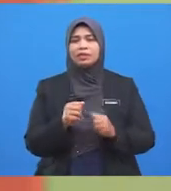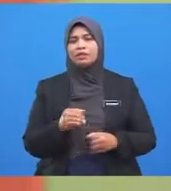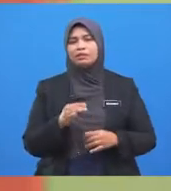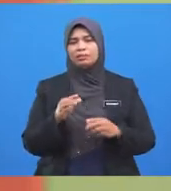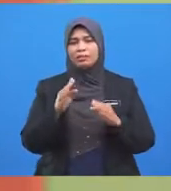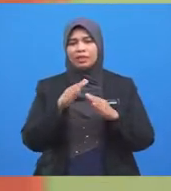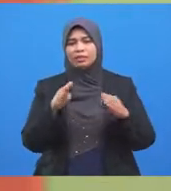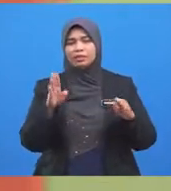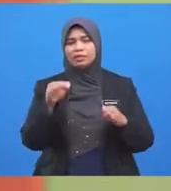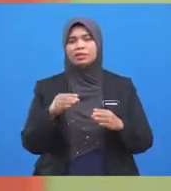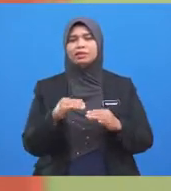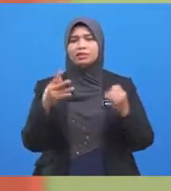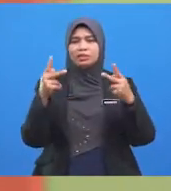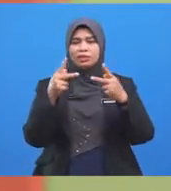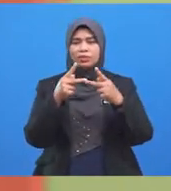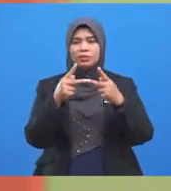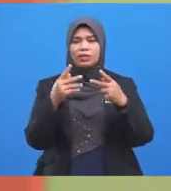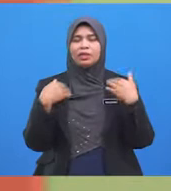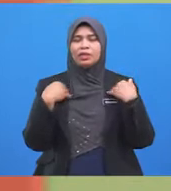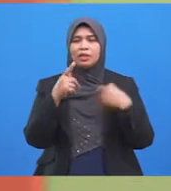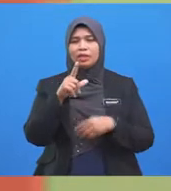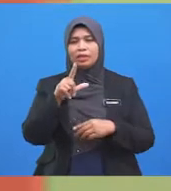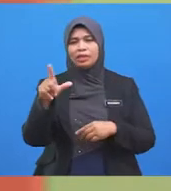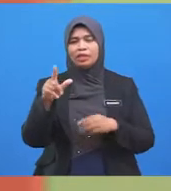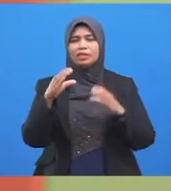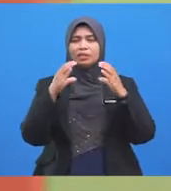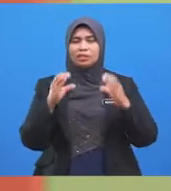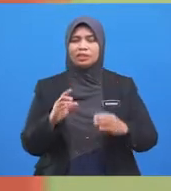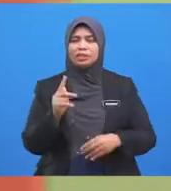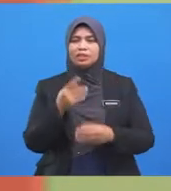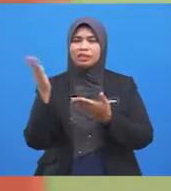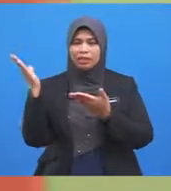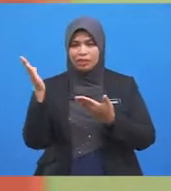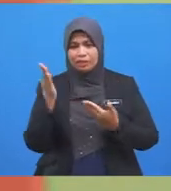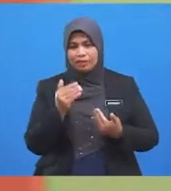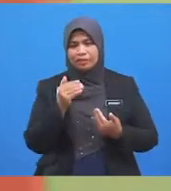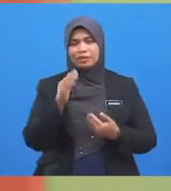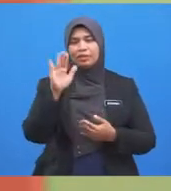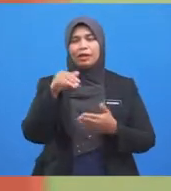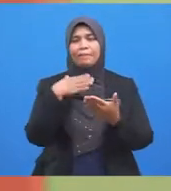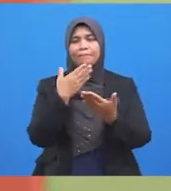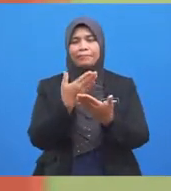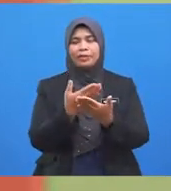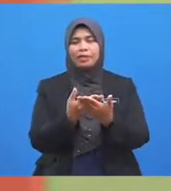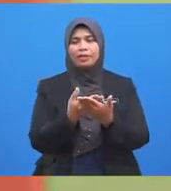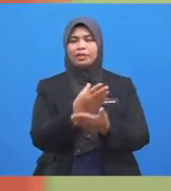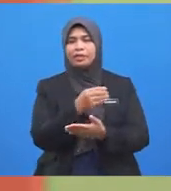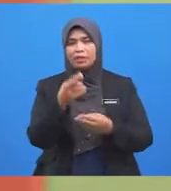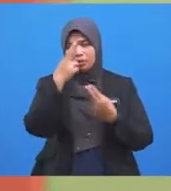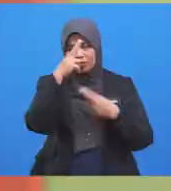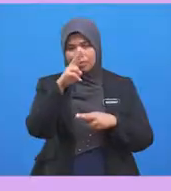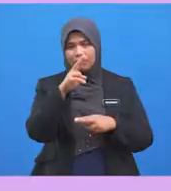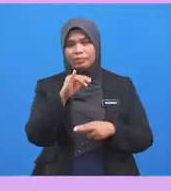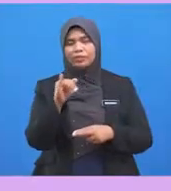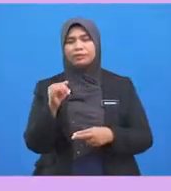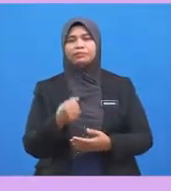sesuai merupakan cara kita memberikan layanan yang baik serta menghormati